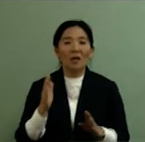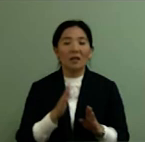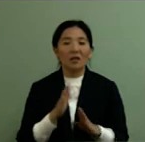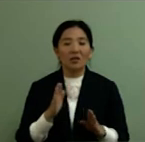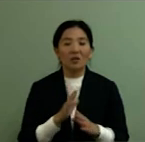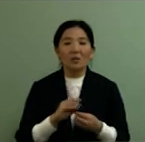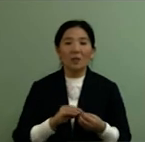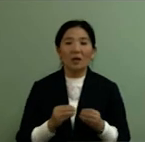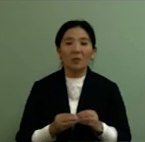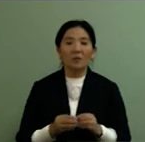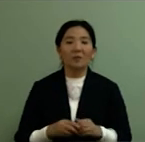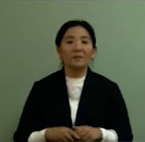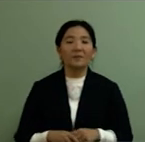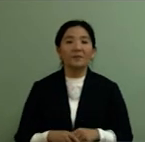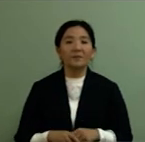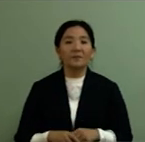геоэкологическими проблемами.